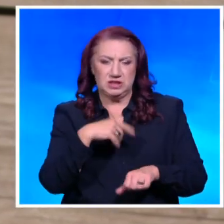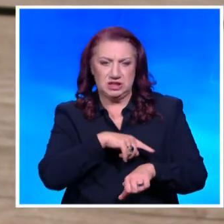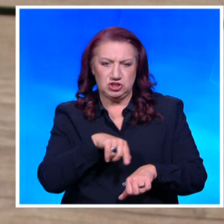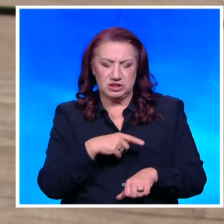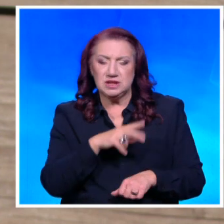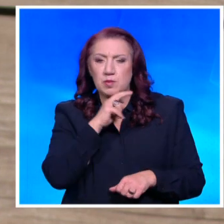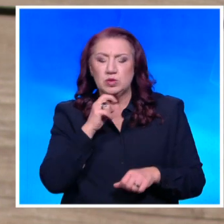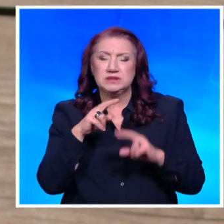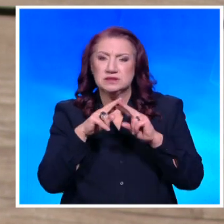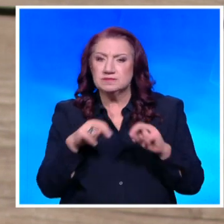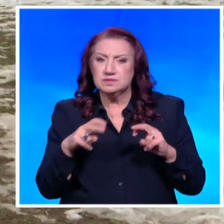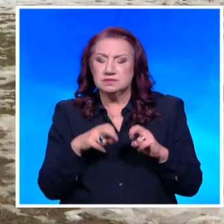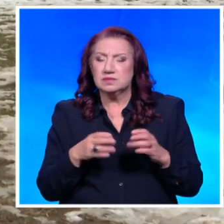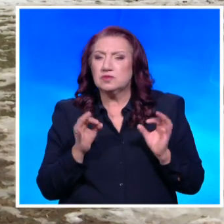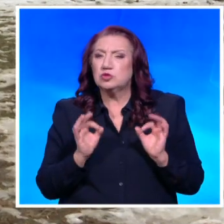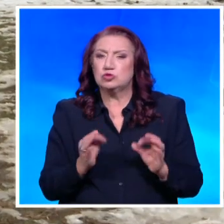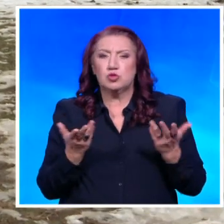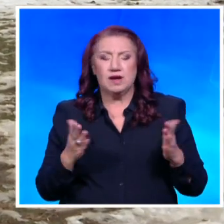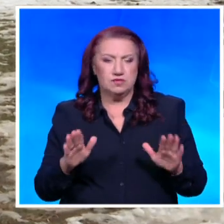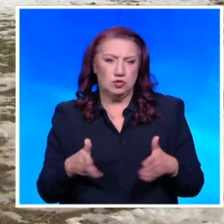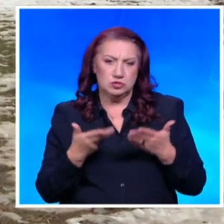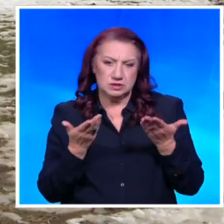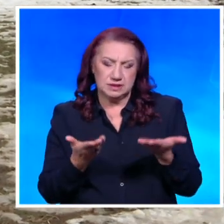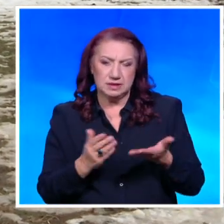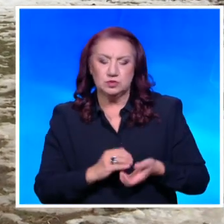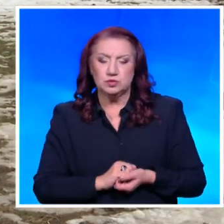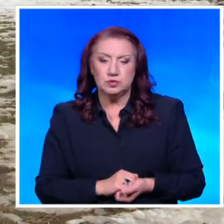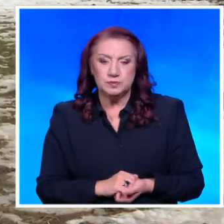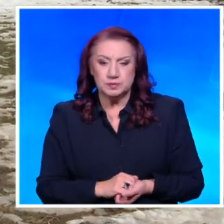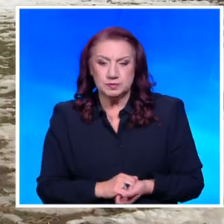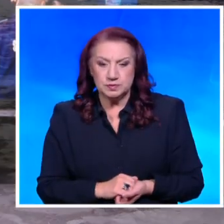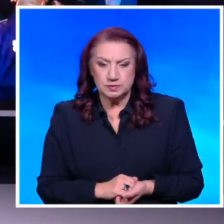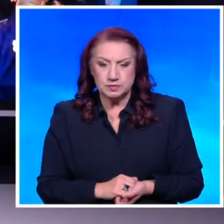на фактите и обстоятелствата около случая. За BTV новините, Диана Теодосиева.